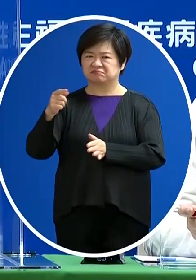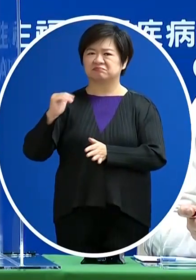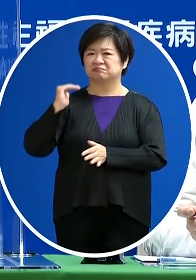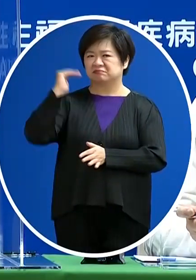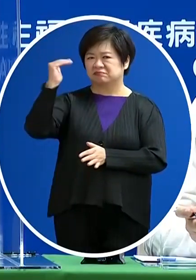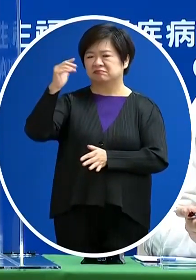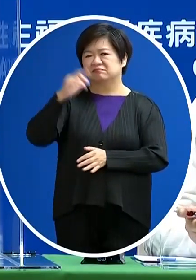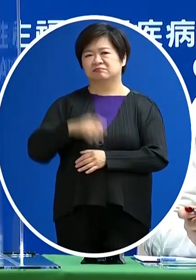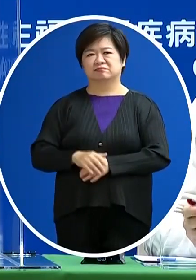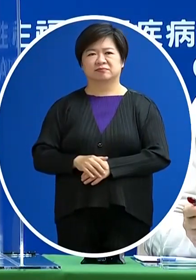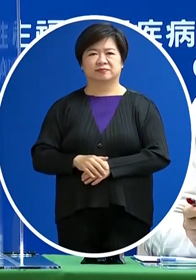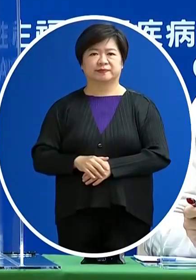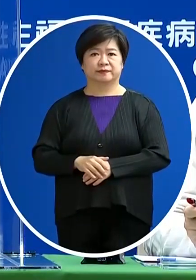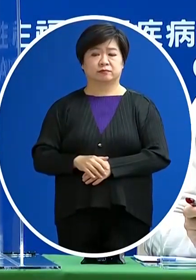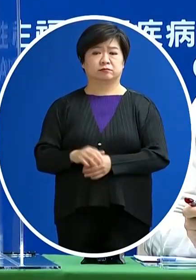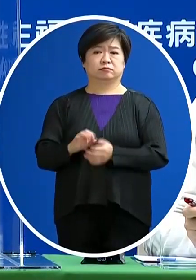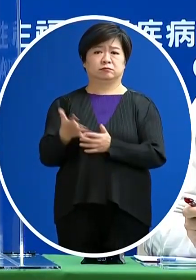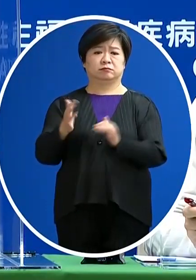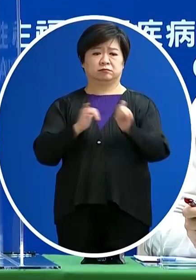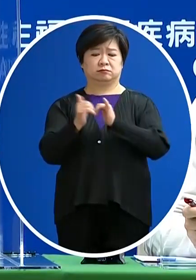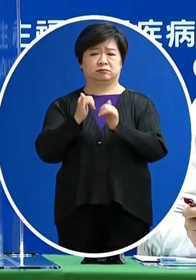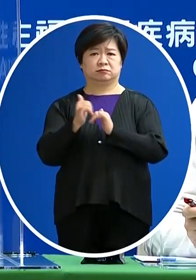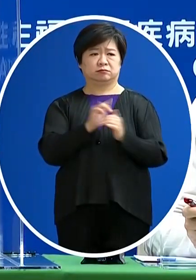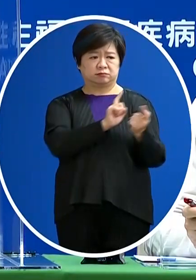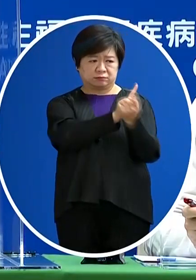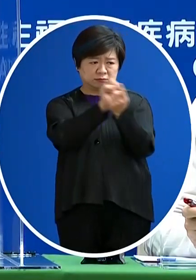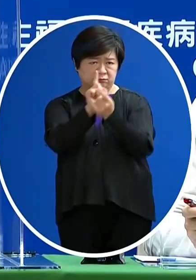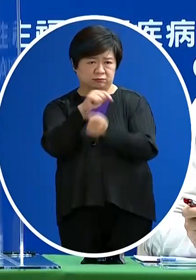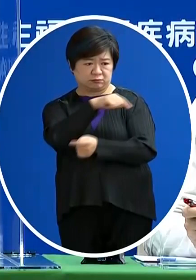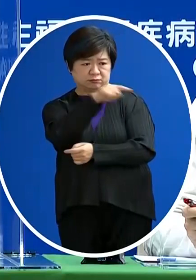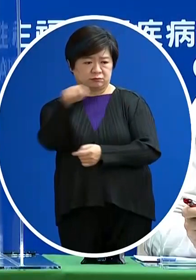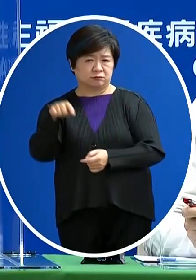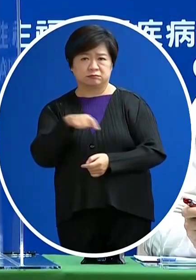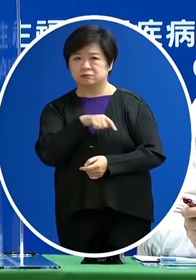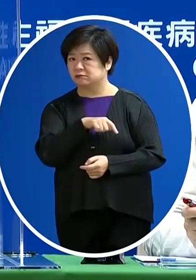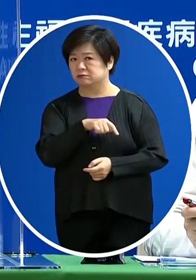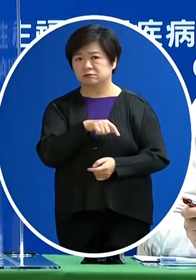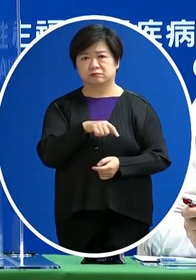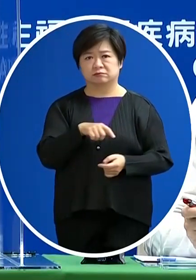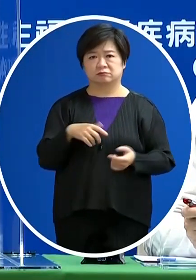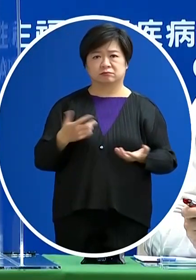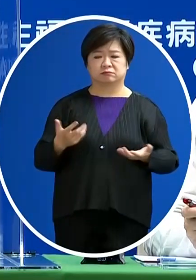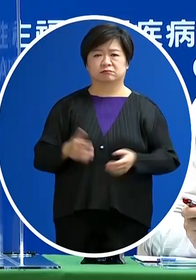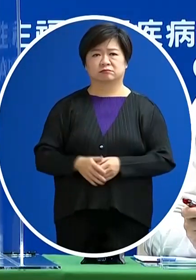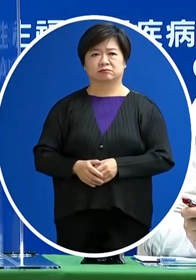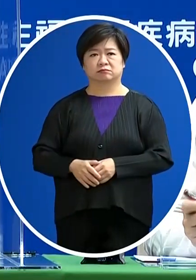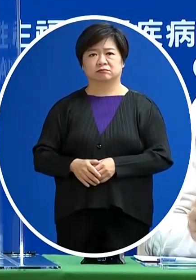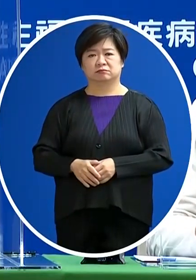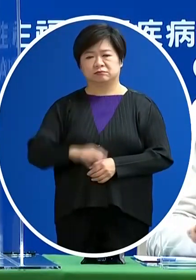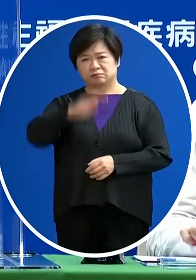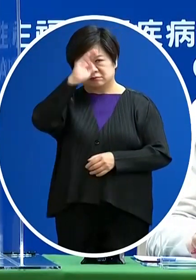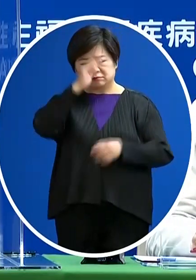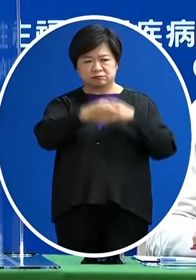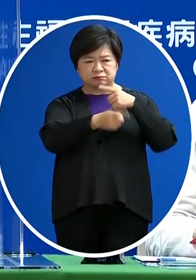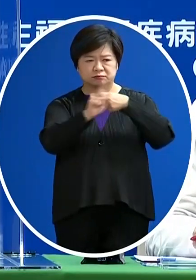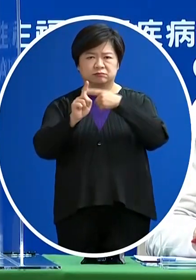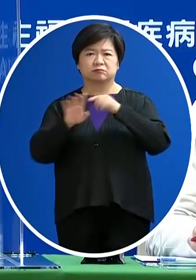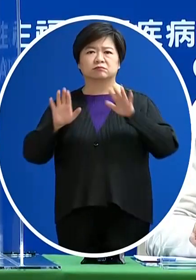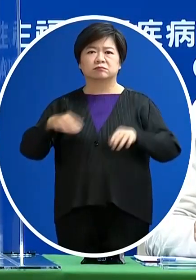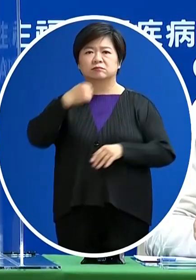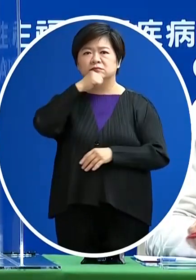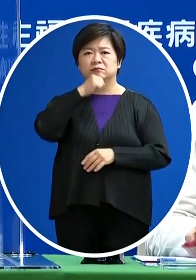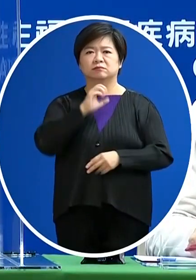啊，因为毕竟我们在社区内哈相关的一些哈就是相关的确诊案例是零